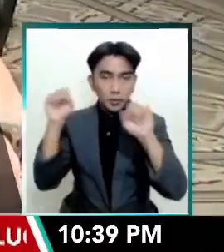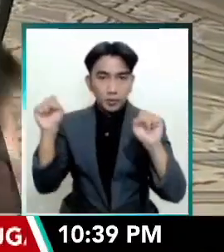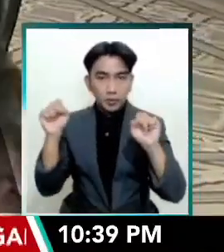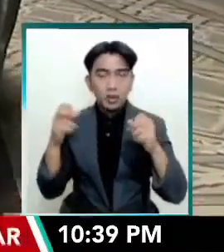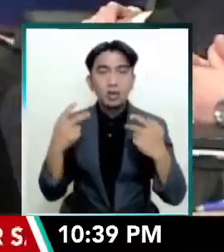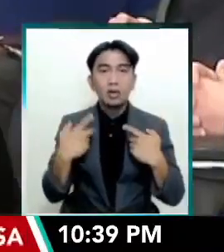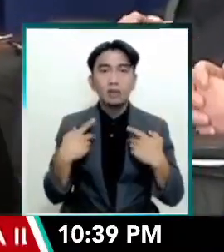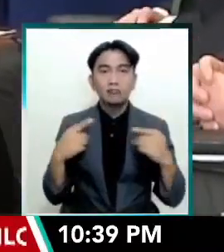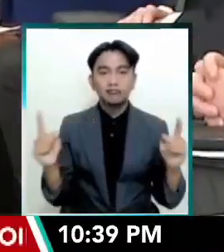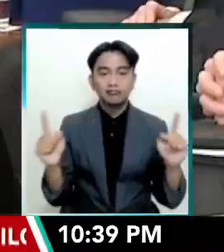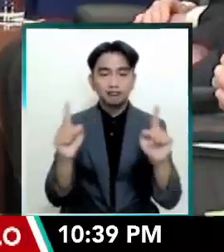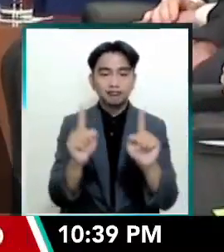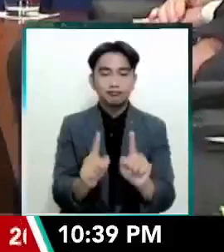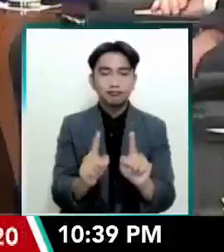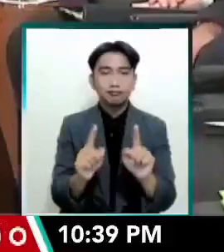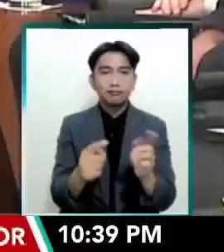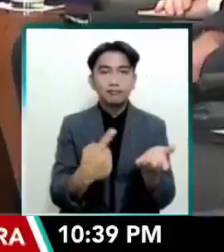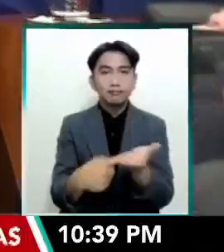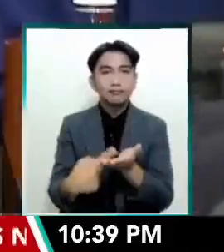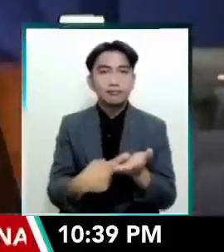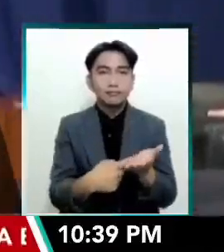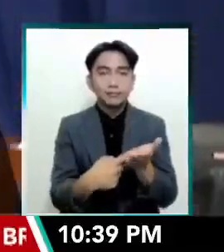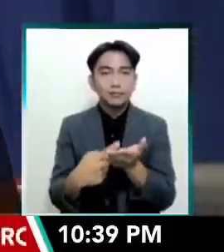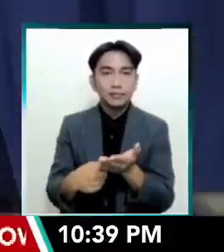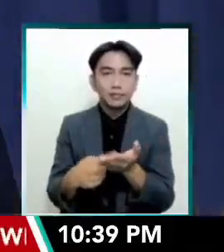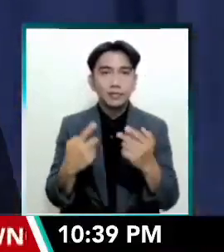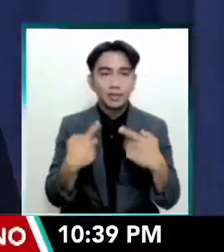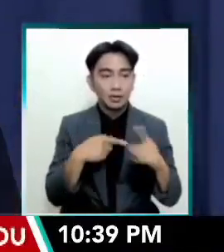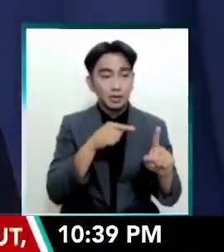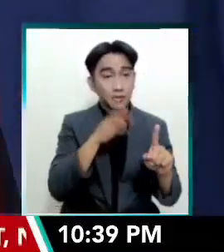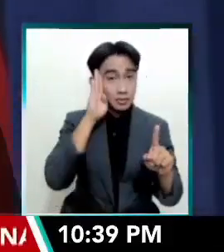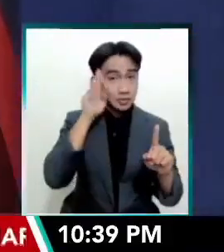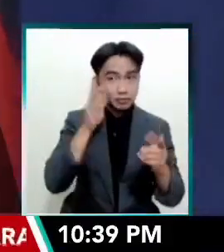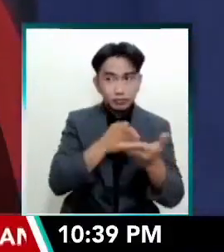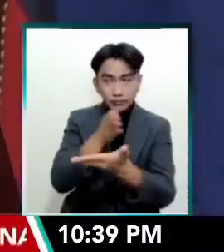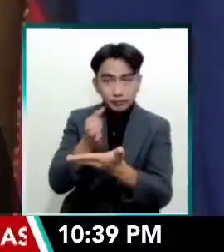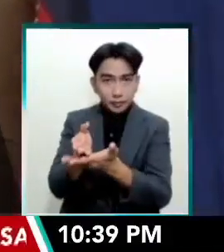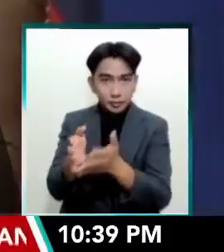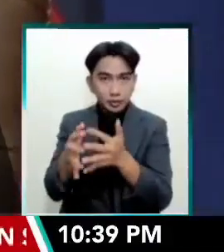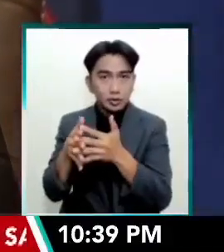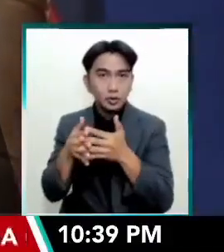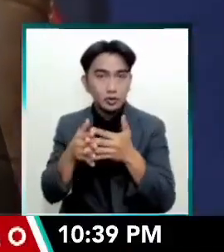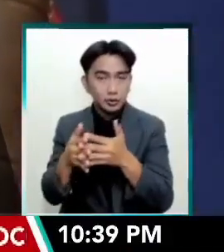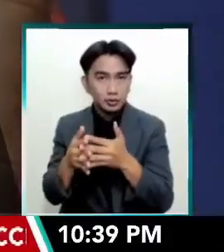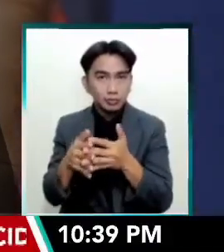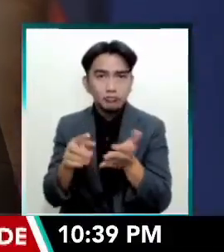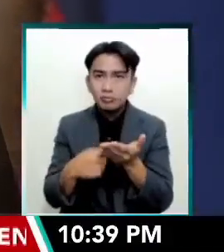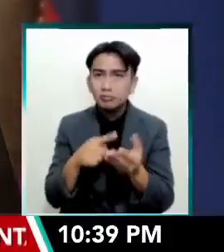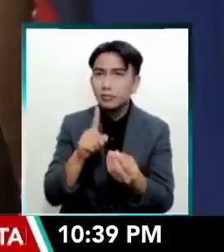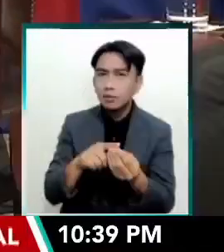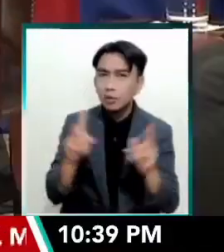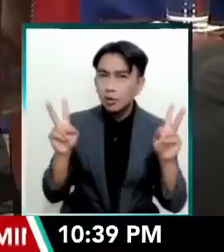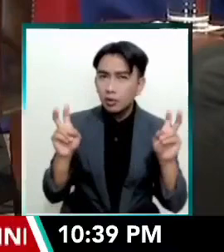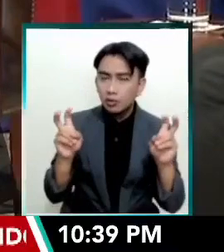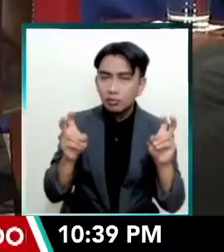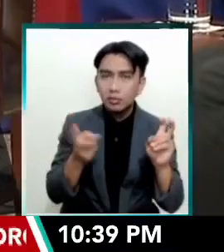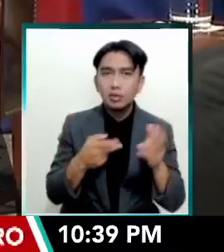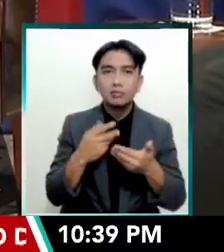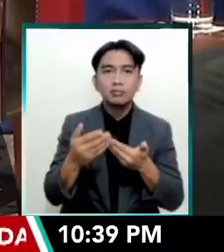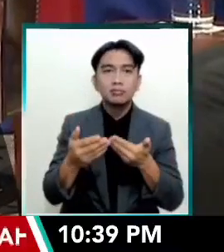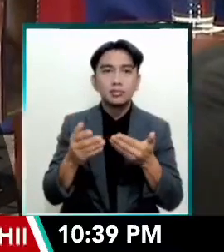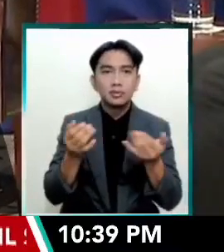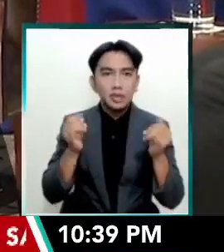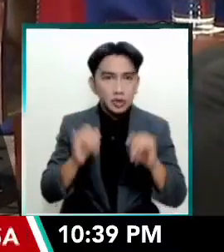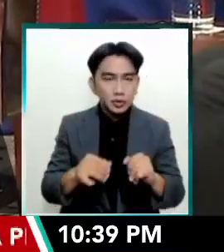dalawang leader kasama ng official visit ng Pangulo sa Amerika. Tatalakayin nila ang ilang issue at mga hakbang para itaguyod